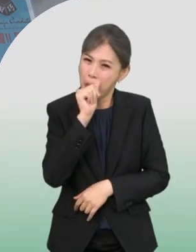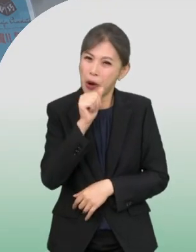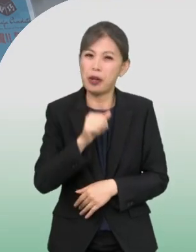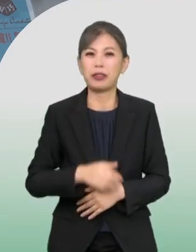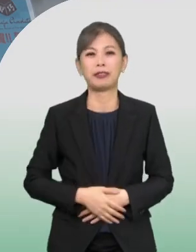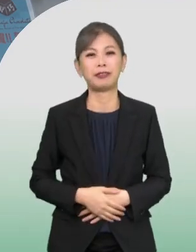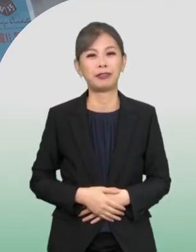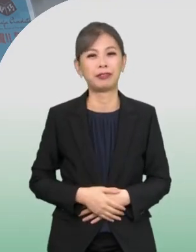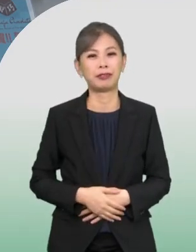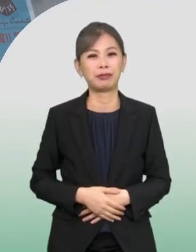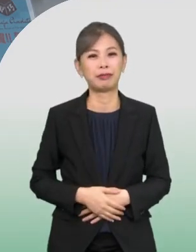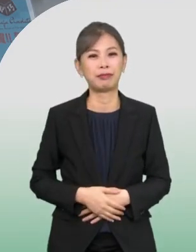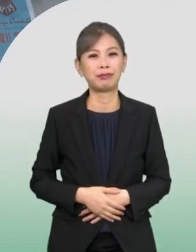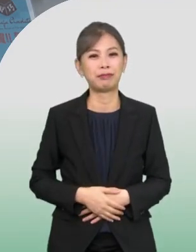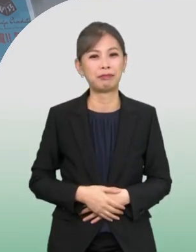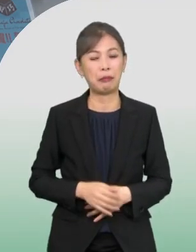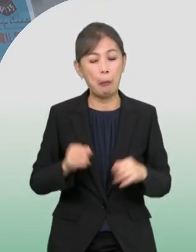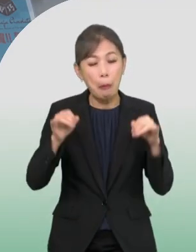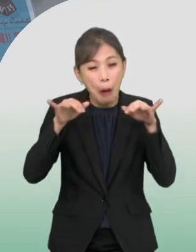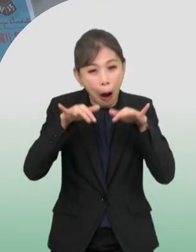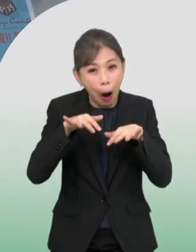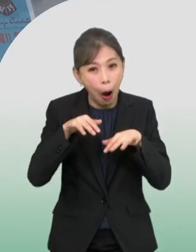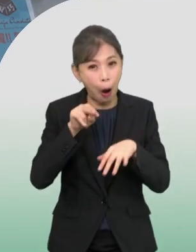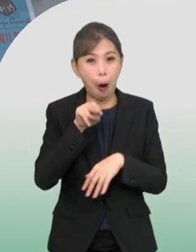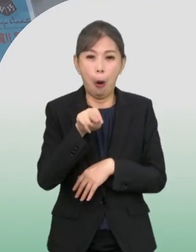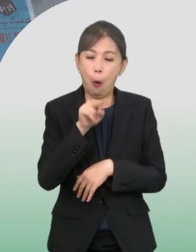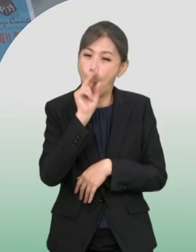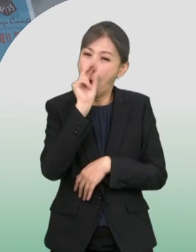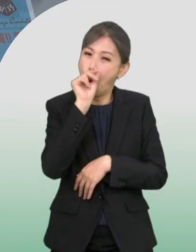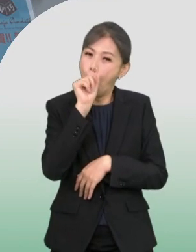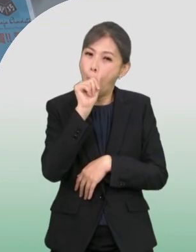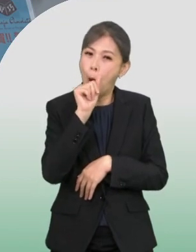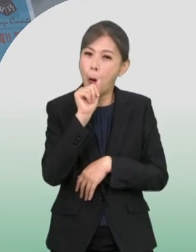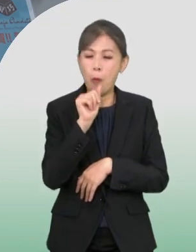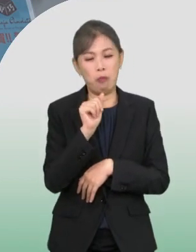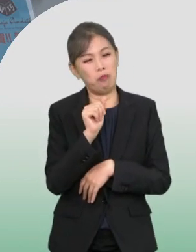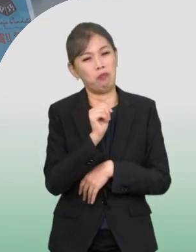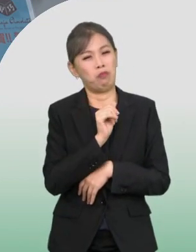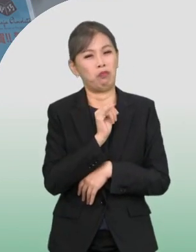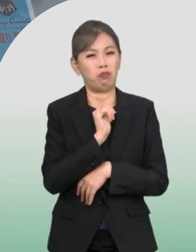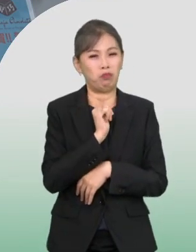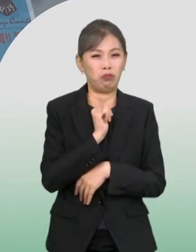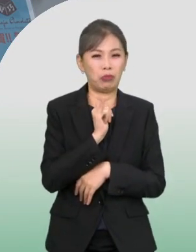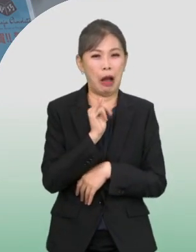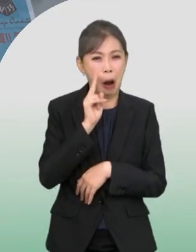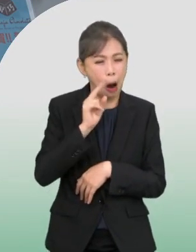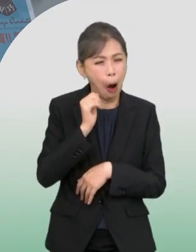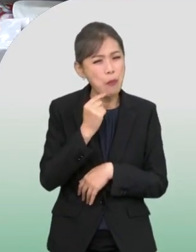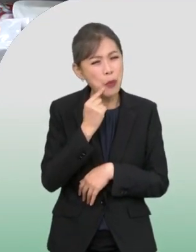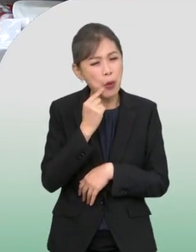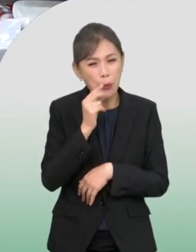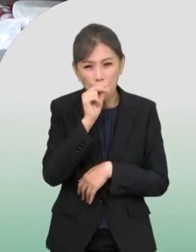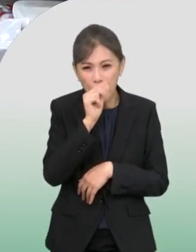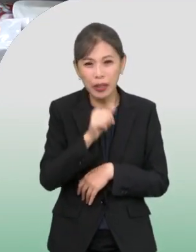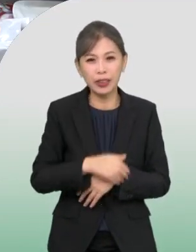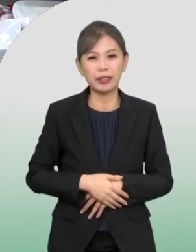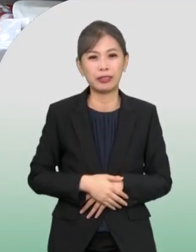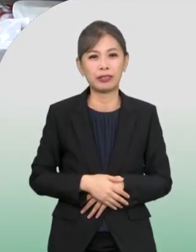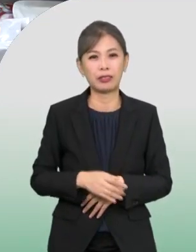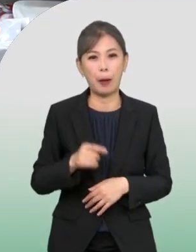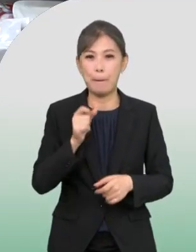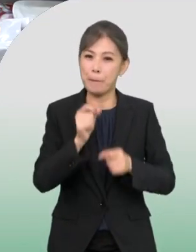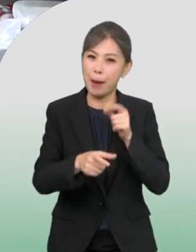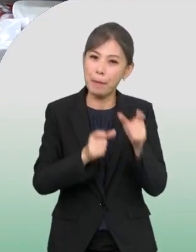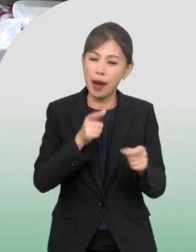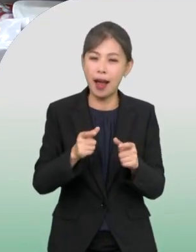色的，就还有吸引蛮多人看到这个很，就比较特别的巧克力而来。 我觉得买气啊